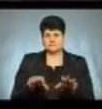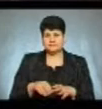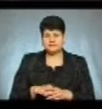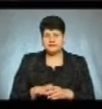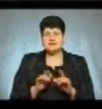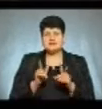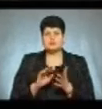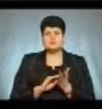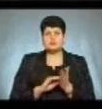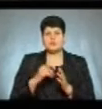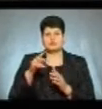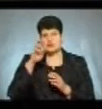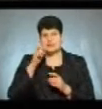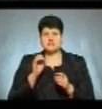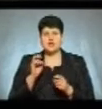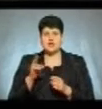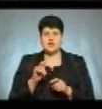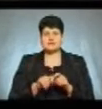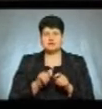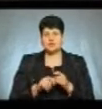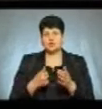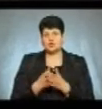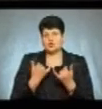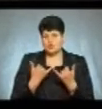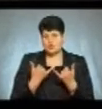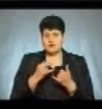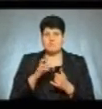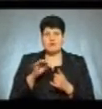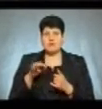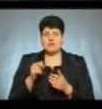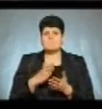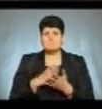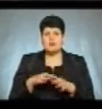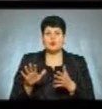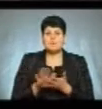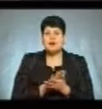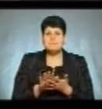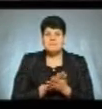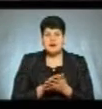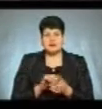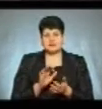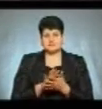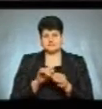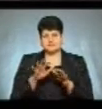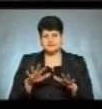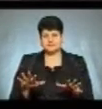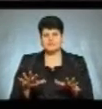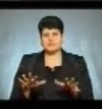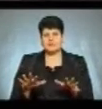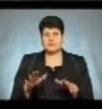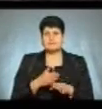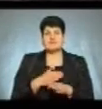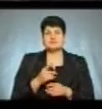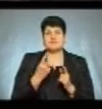Згідно із приписом обласної Держекоінспекції, до сьогодні товариство «Біобластер» мало прибрати відходи із силосних ям між